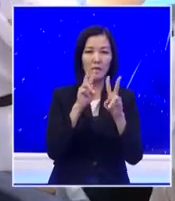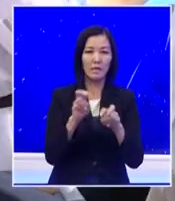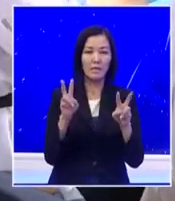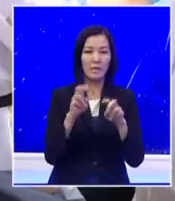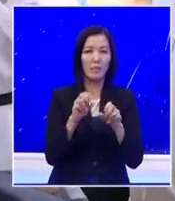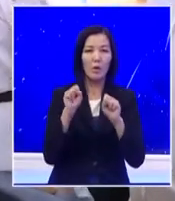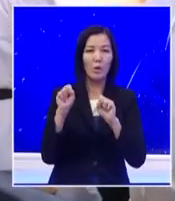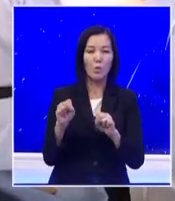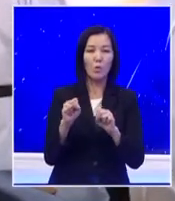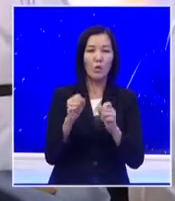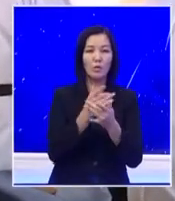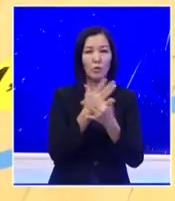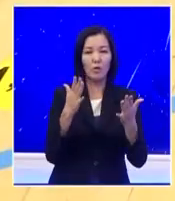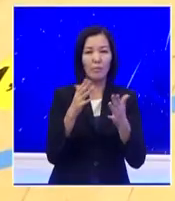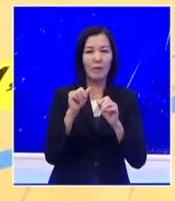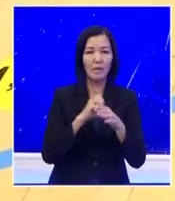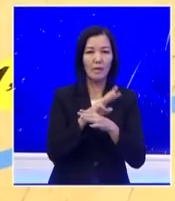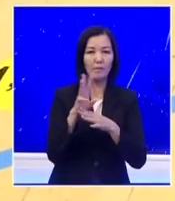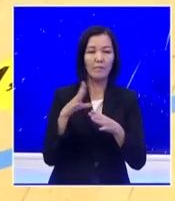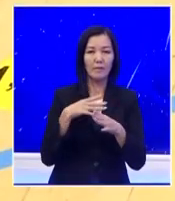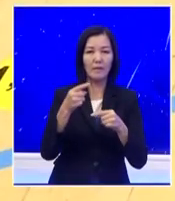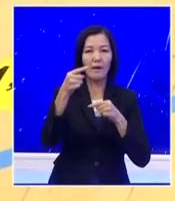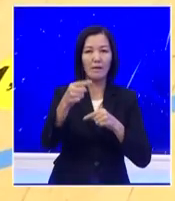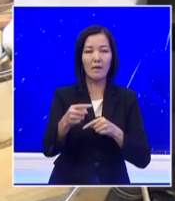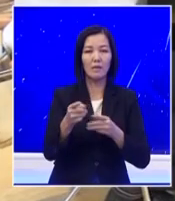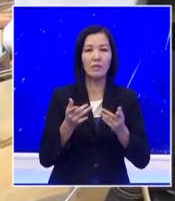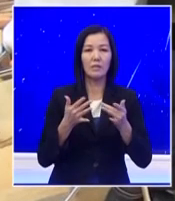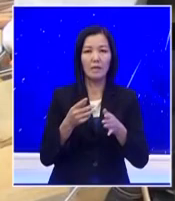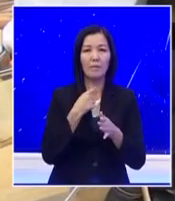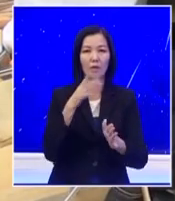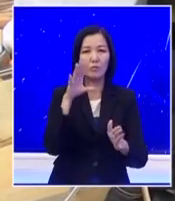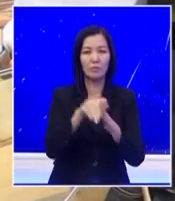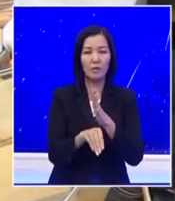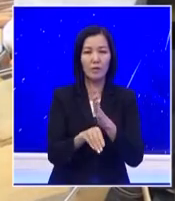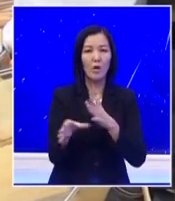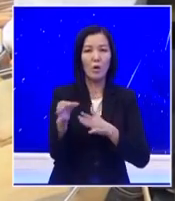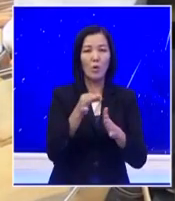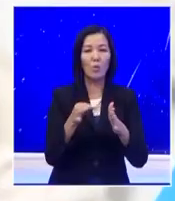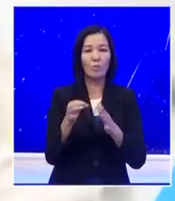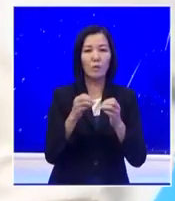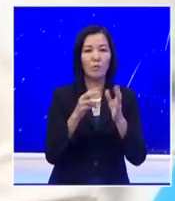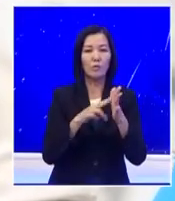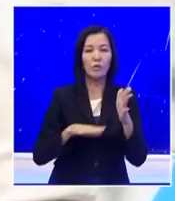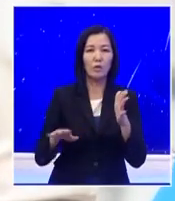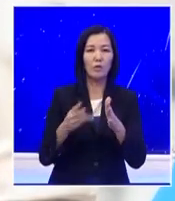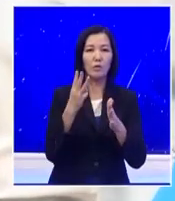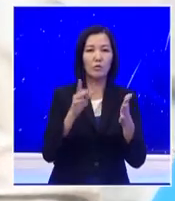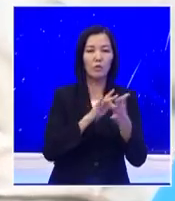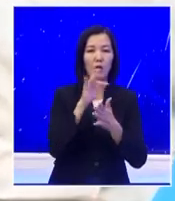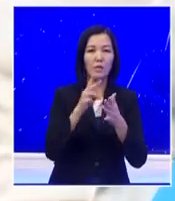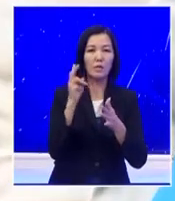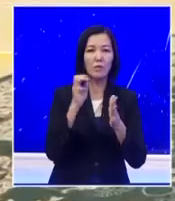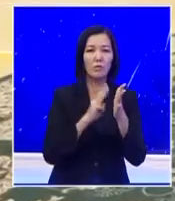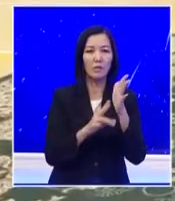құралымен қамтылды. Кейін ғана ғимаратқа кіріп, арақашықтық талабы сақталып, дауыс берді. Сайлауға облыстағы 17 аудан мен үш қаладан